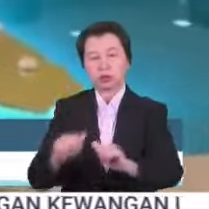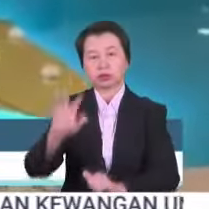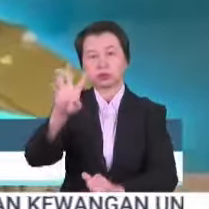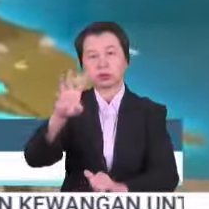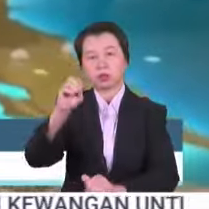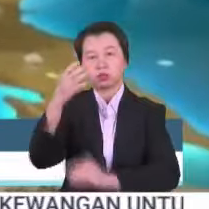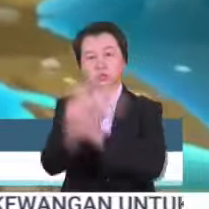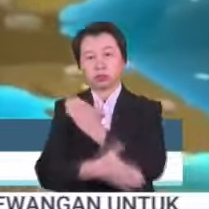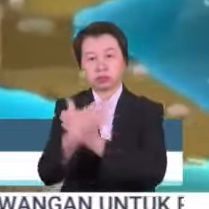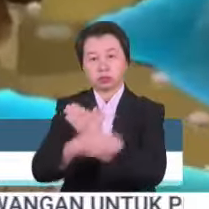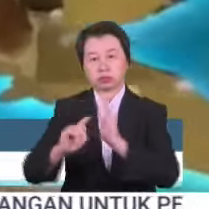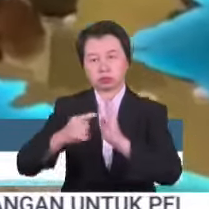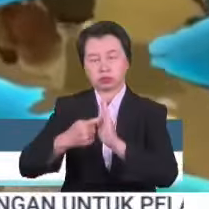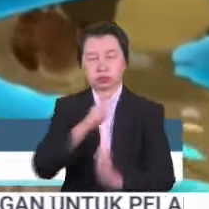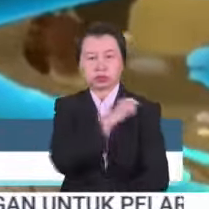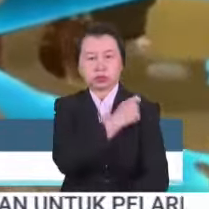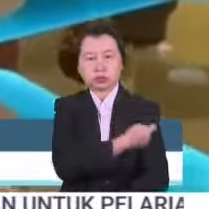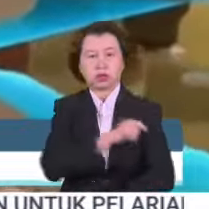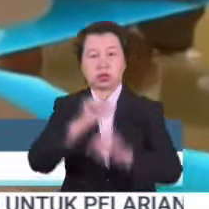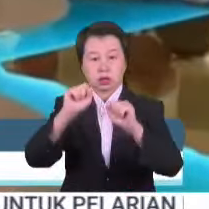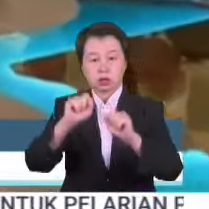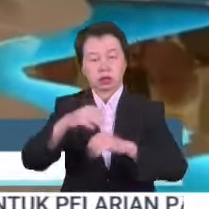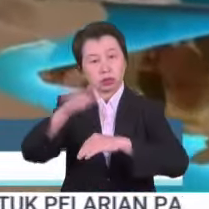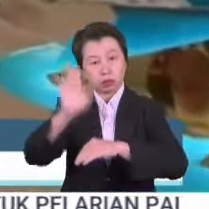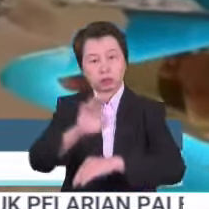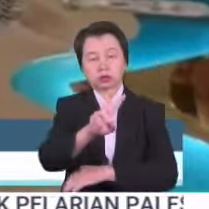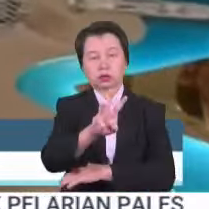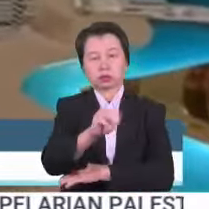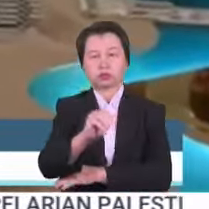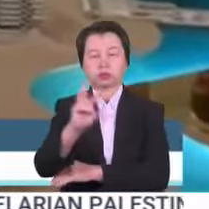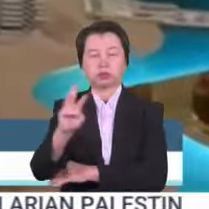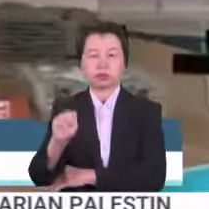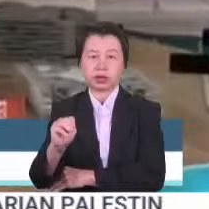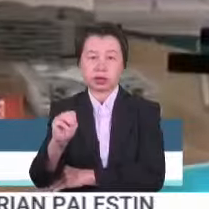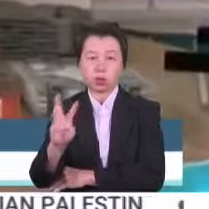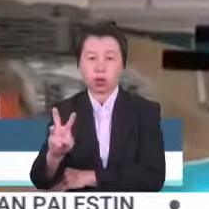negara, menjana kapasiti tenaga lebih daripada 20 gigawatt